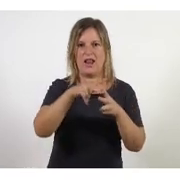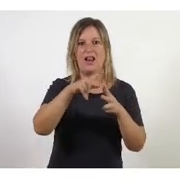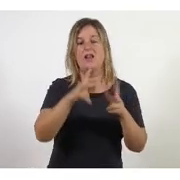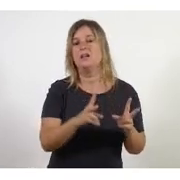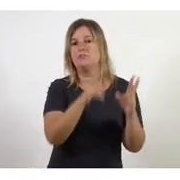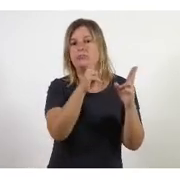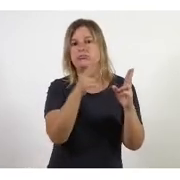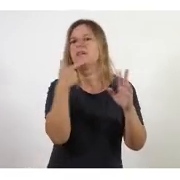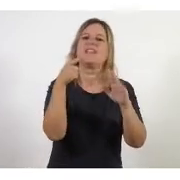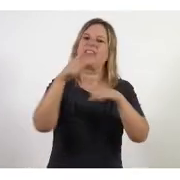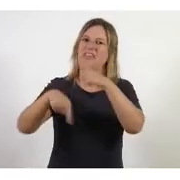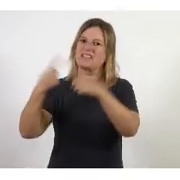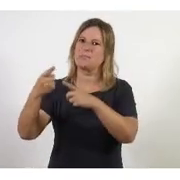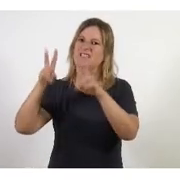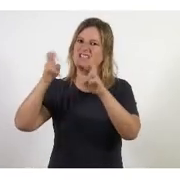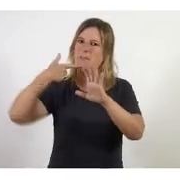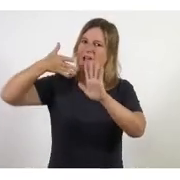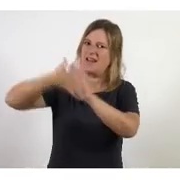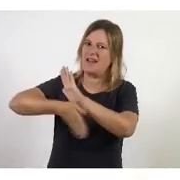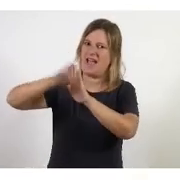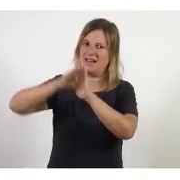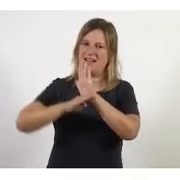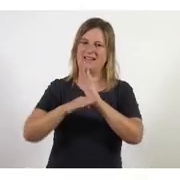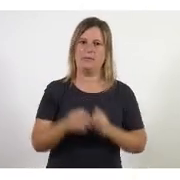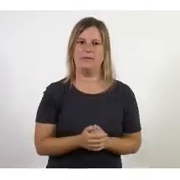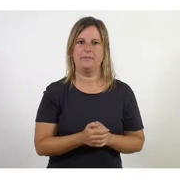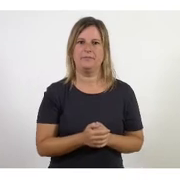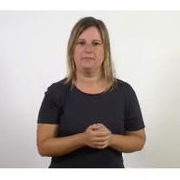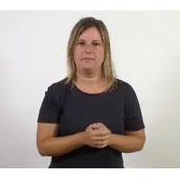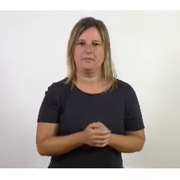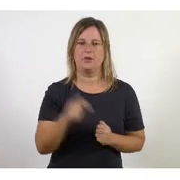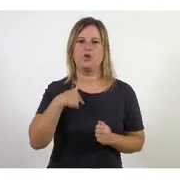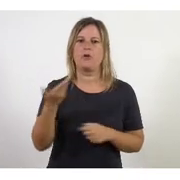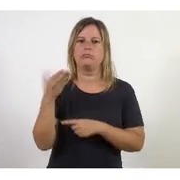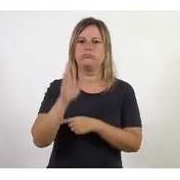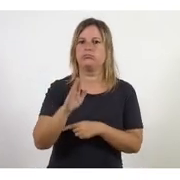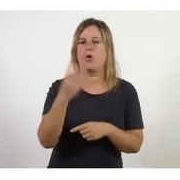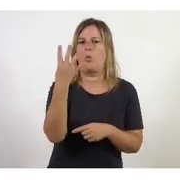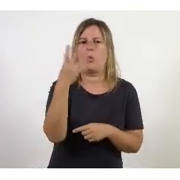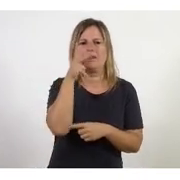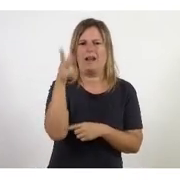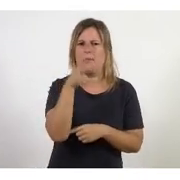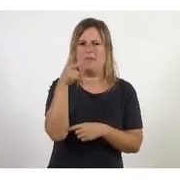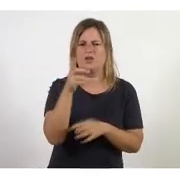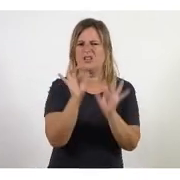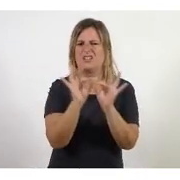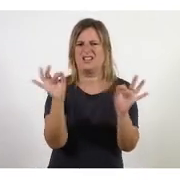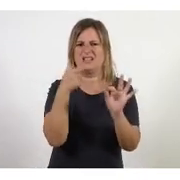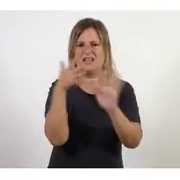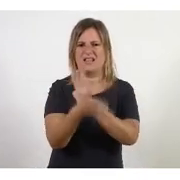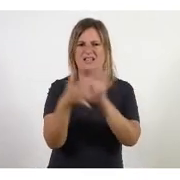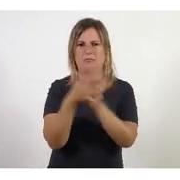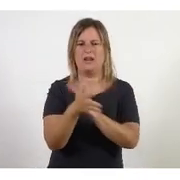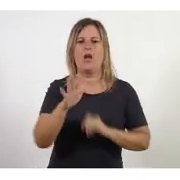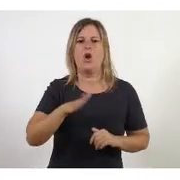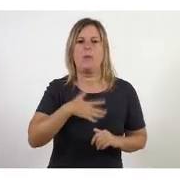blog sobre narratives. Si us donaré quatre tipus de vídeos que podeu crear de forma molt senzilla. Els exemples que us posaré potser són una mica